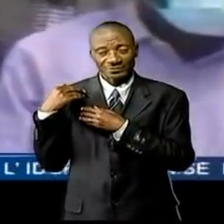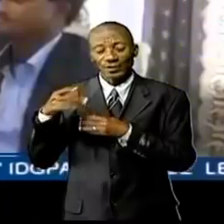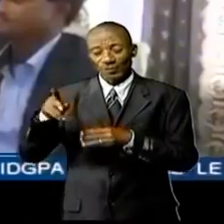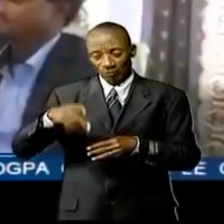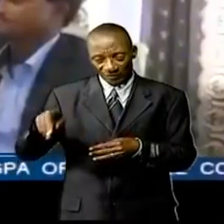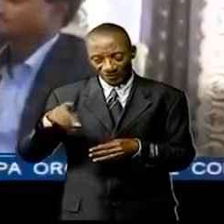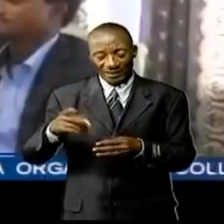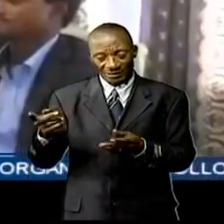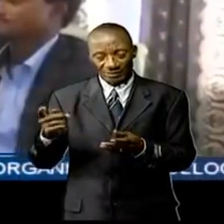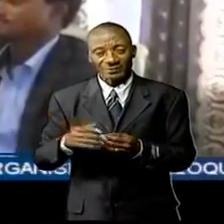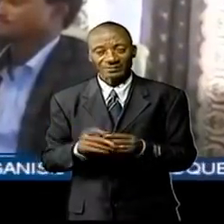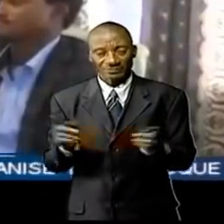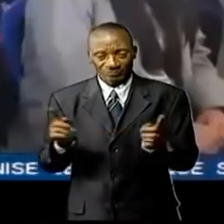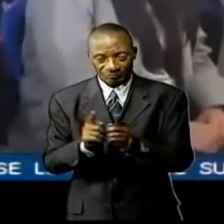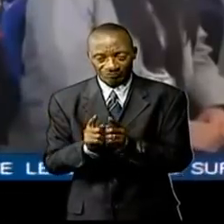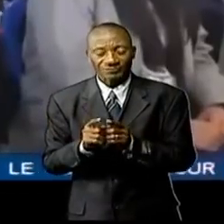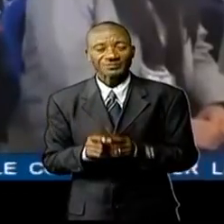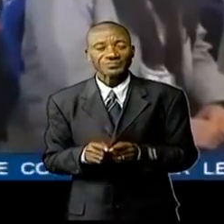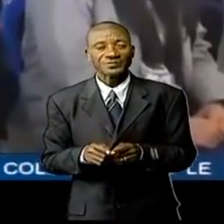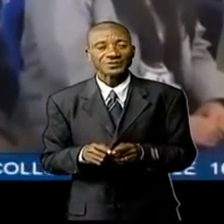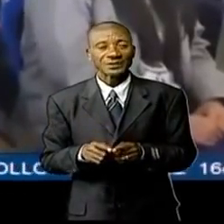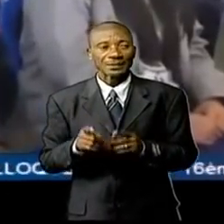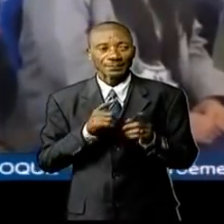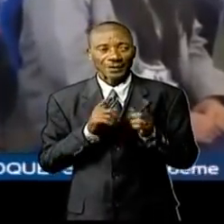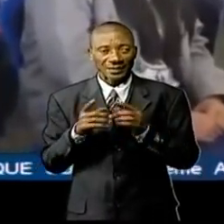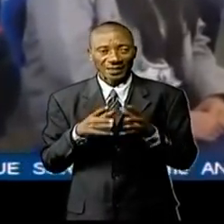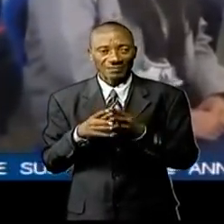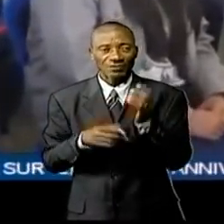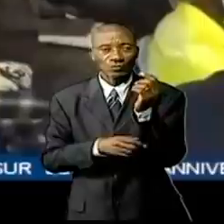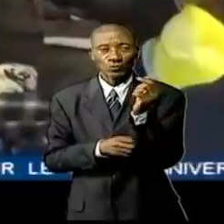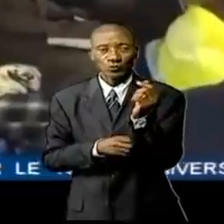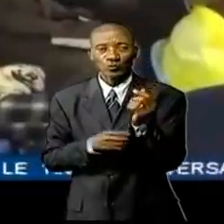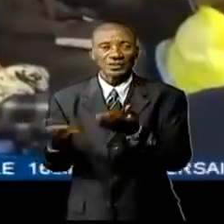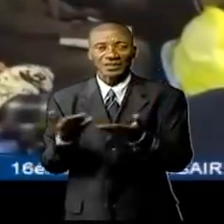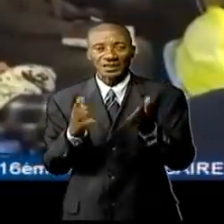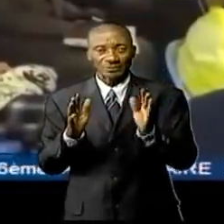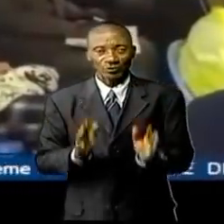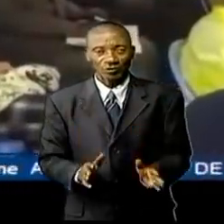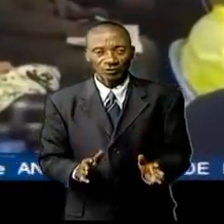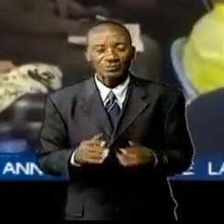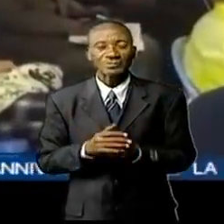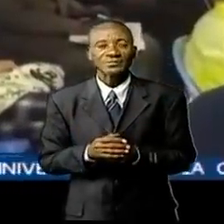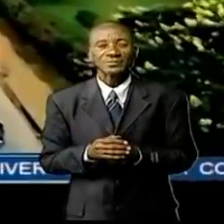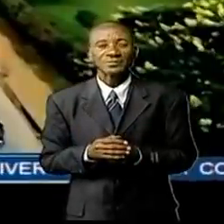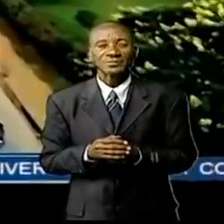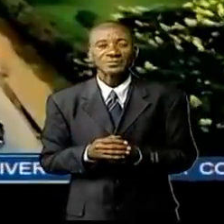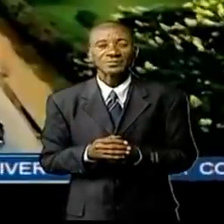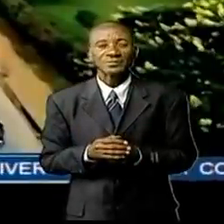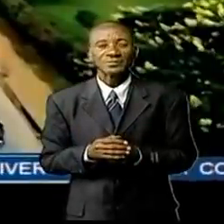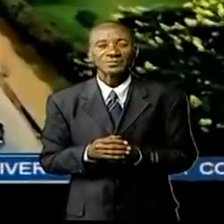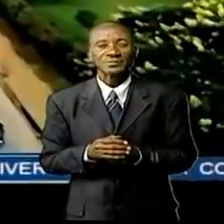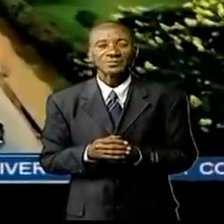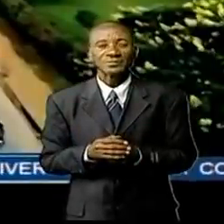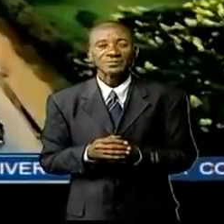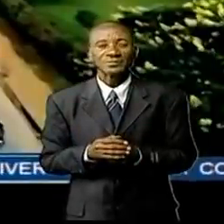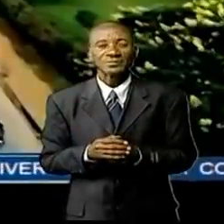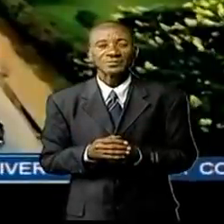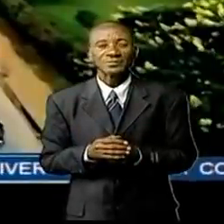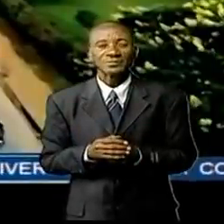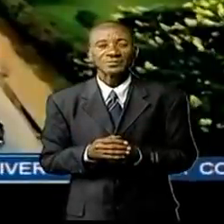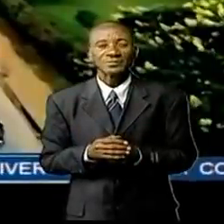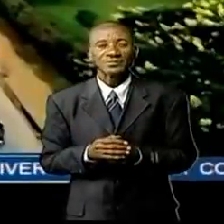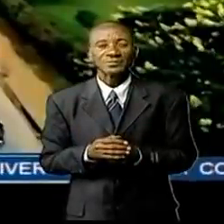l'OVD, le maire de Likasi, les miniers et les transporteurs. L'échange a porté sur les voies et moyens.